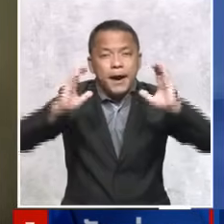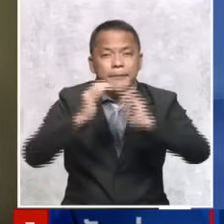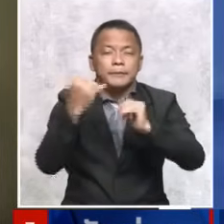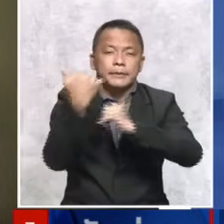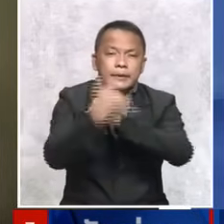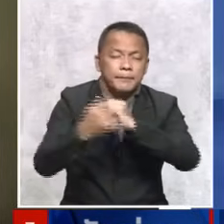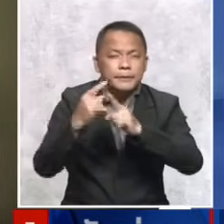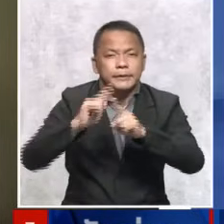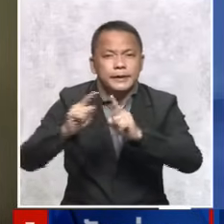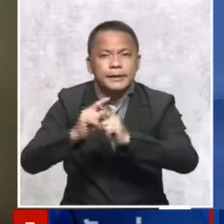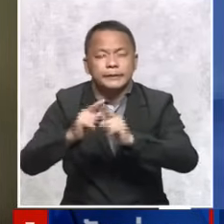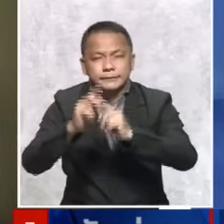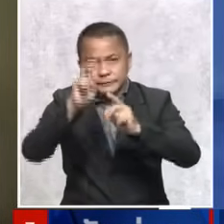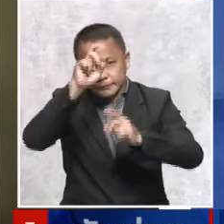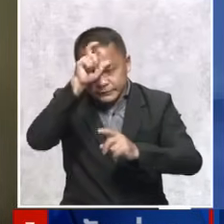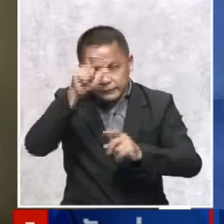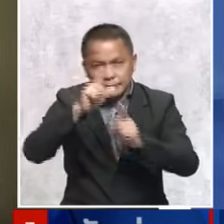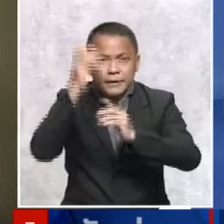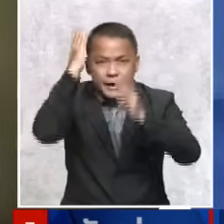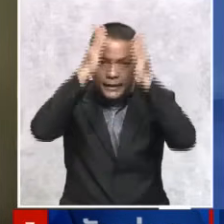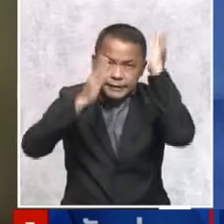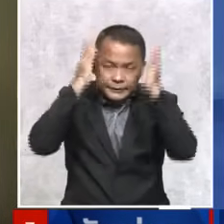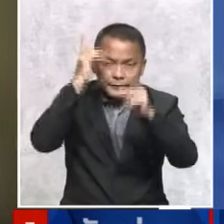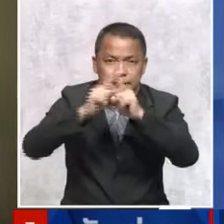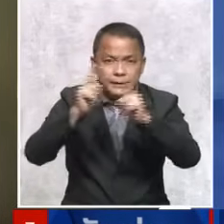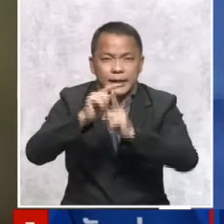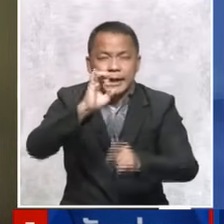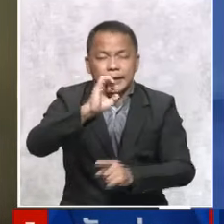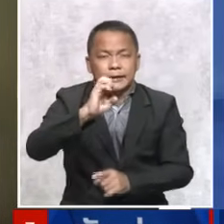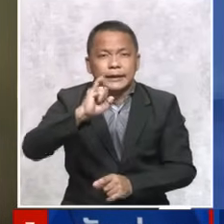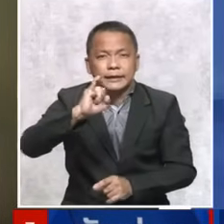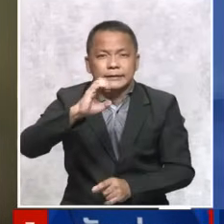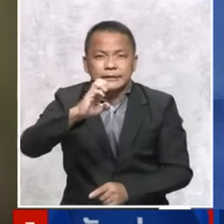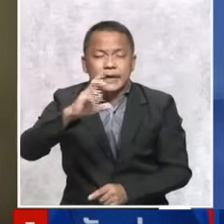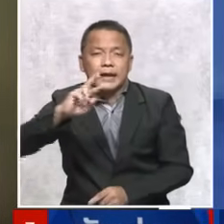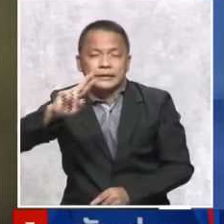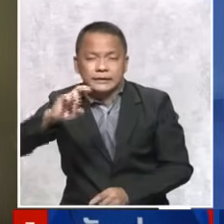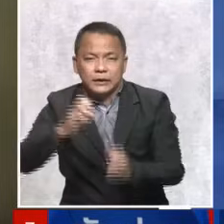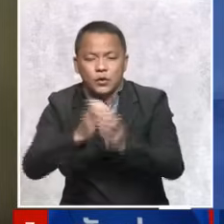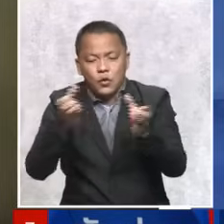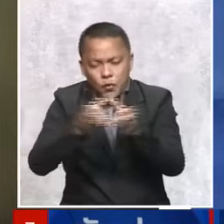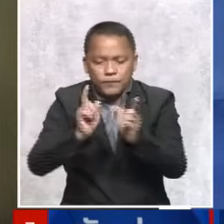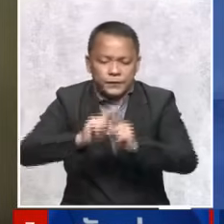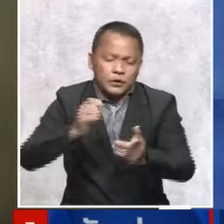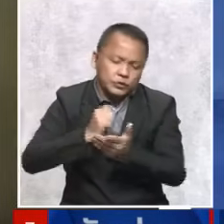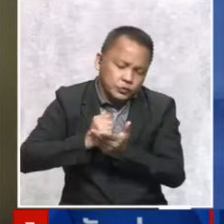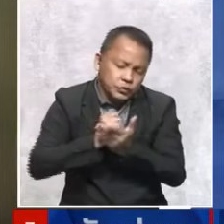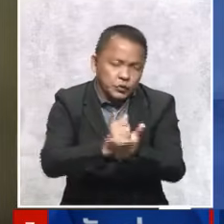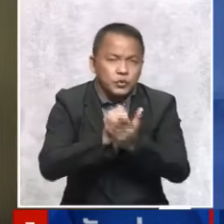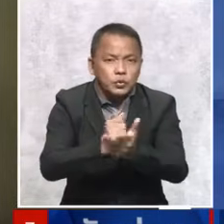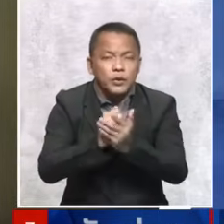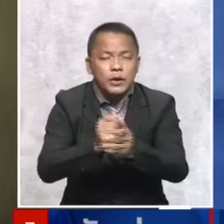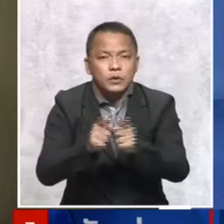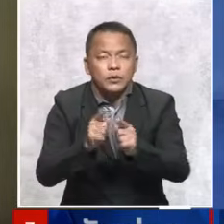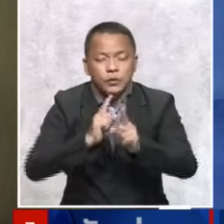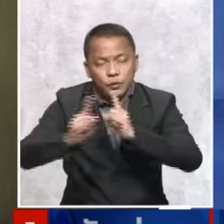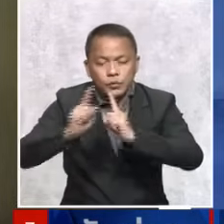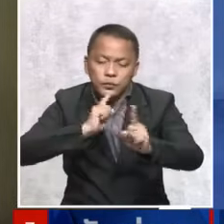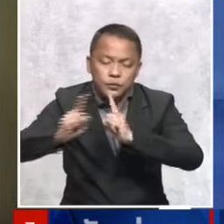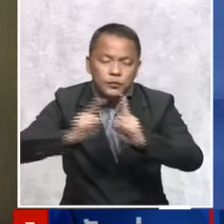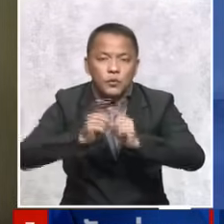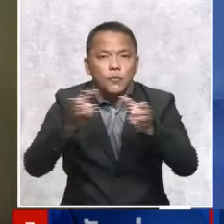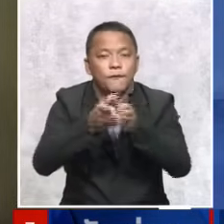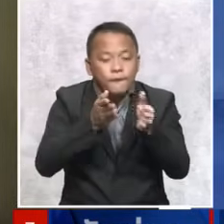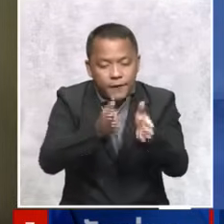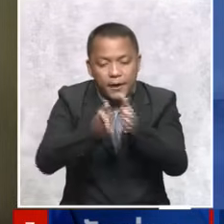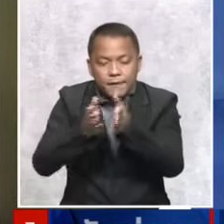าร์อิสราเอลอียิปต์อิหร่านมาเลเซียแล้วก็ ICRC รวมไปถึงทุกส่วนเลยค่ะที่มีส่วนเกี่ยวข้องในการเจรจากับทุก